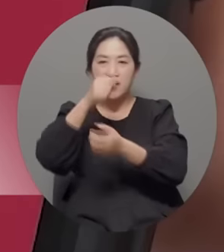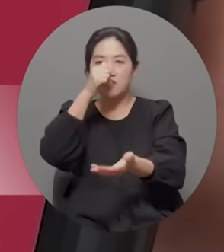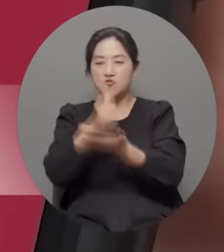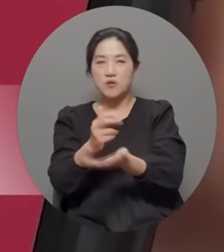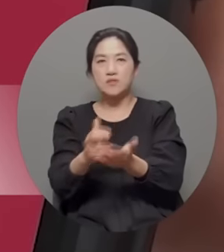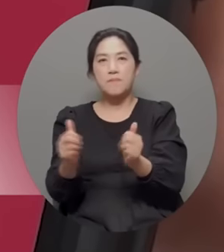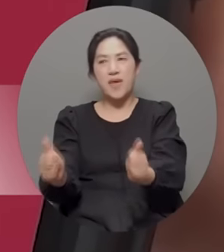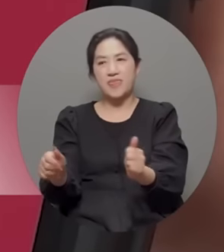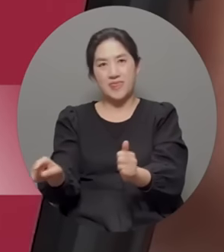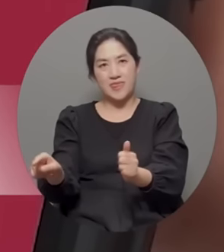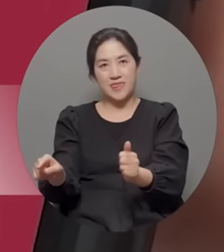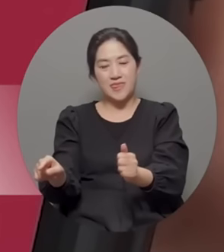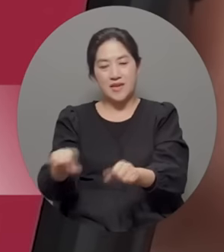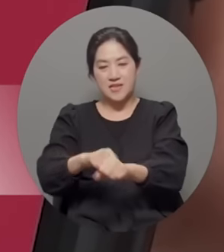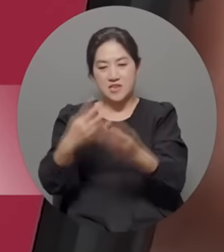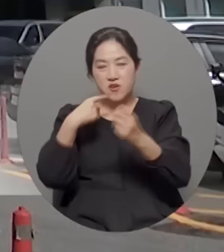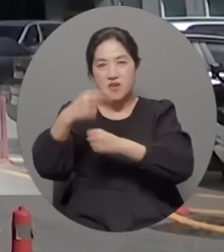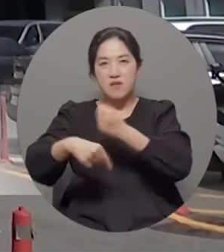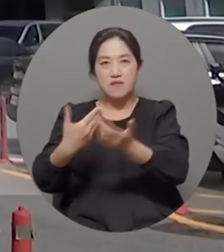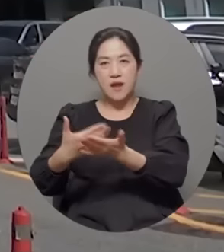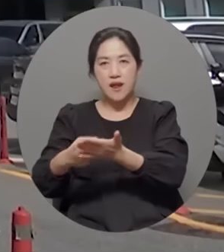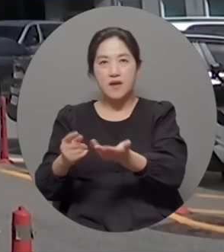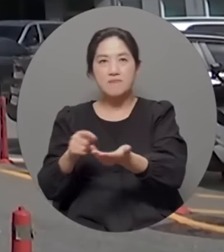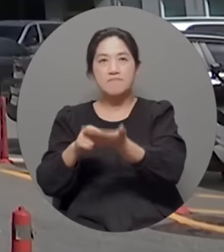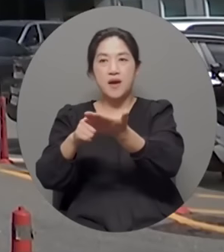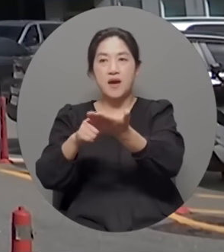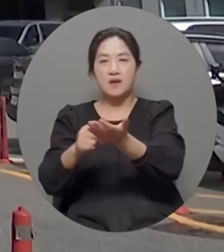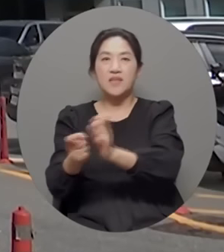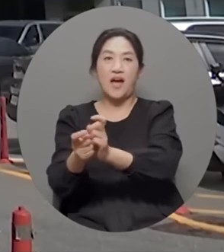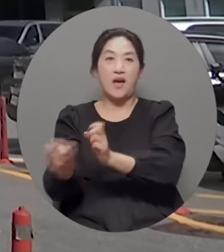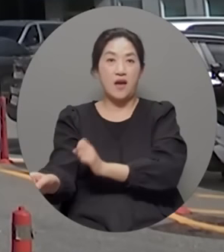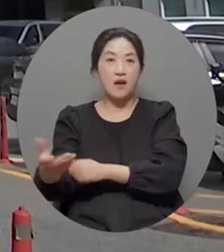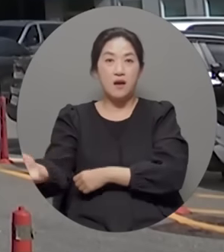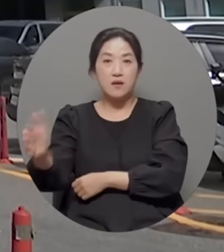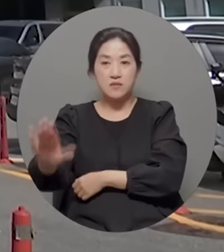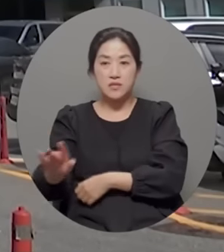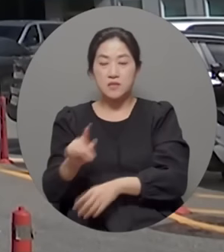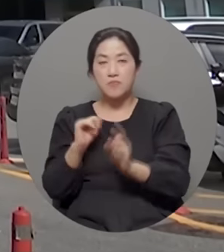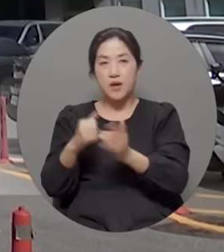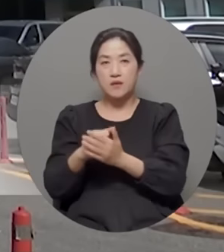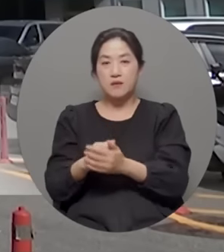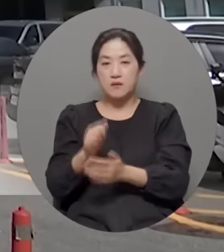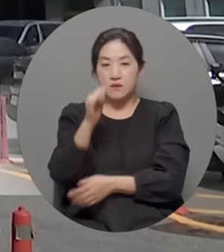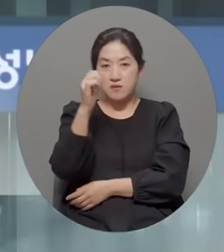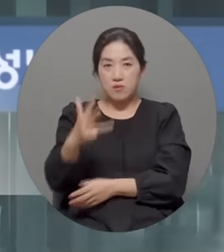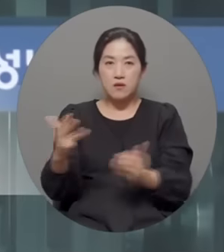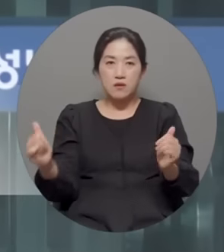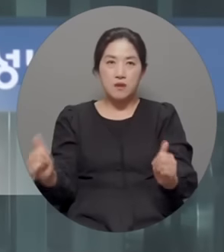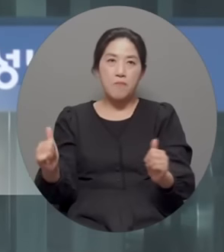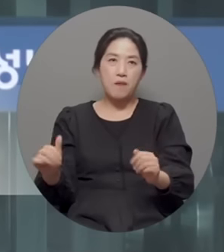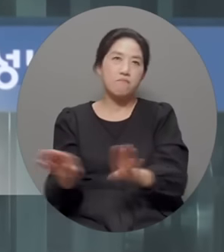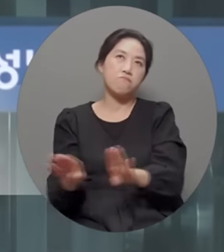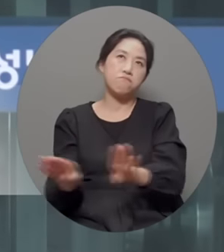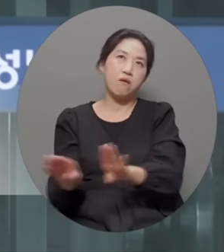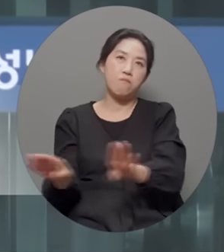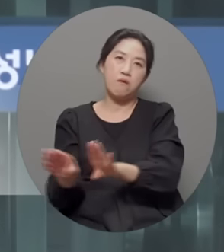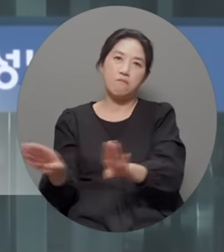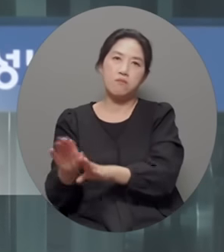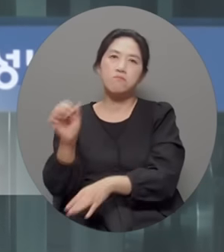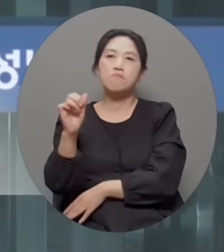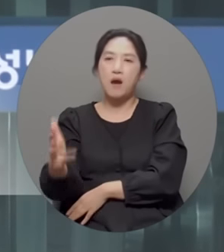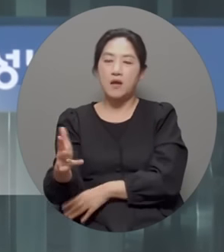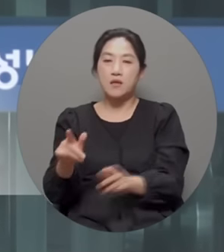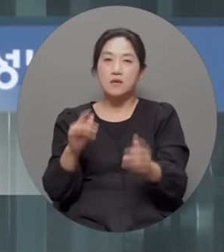재판에 넘겨져 징역 1년 구형을 받았습니다. 하지만 이 씨가 8차례나 재판에 무단으로 불출석하면서